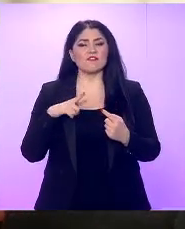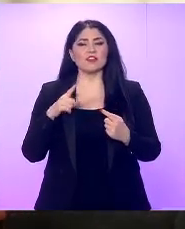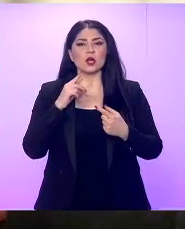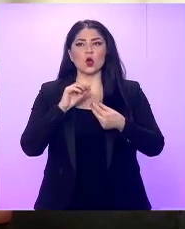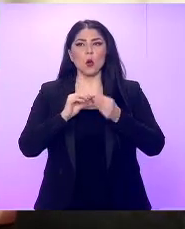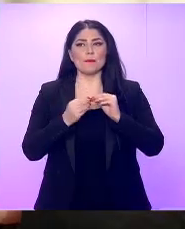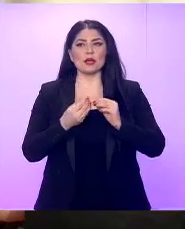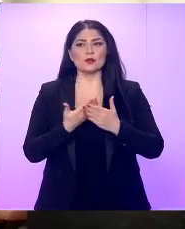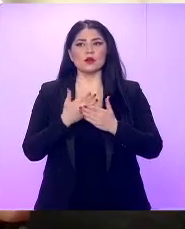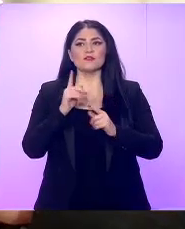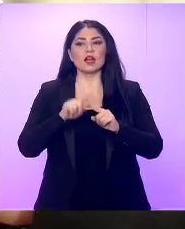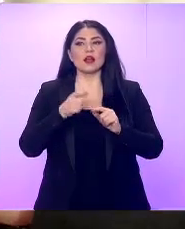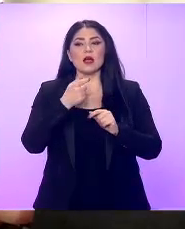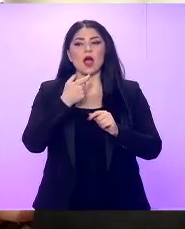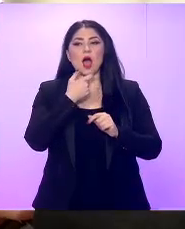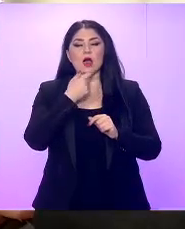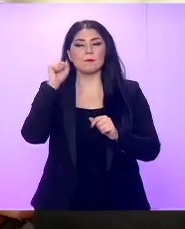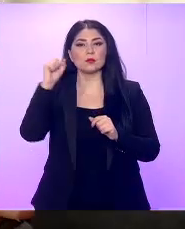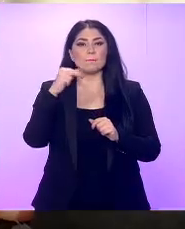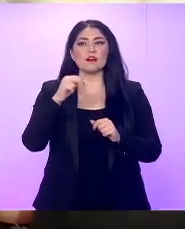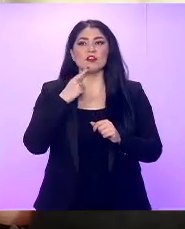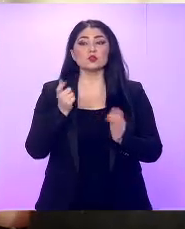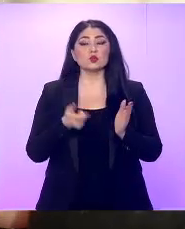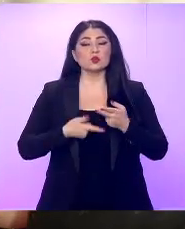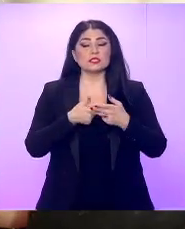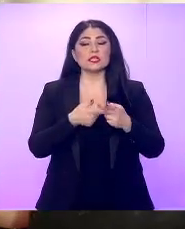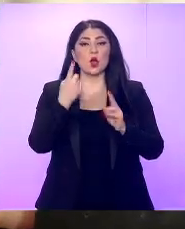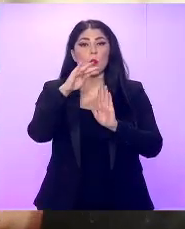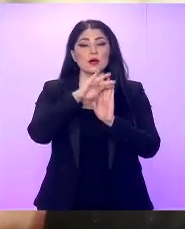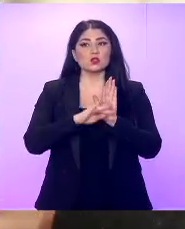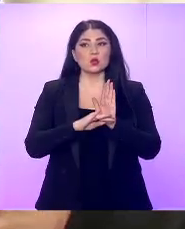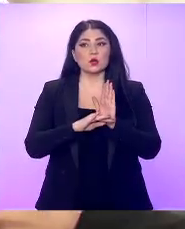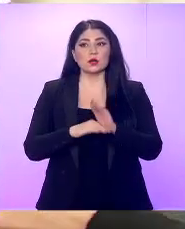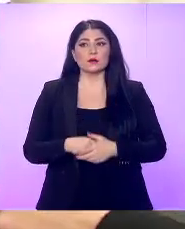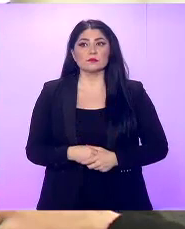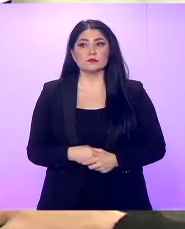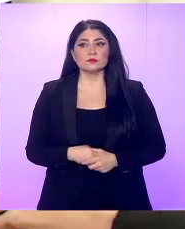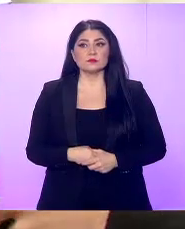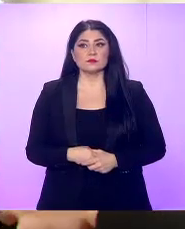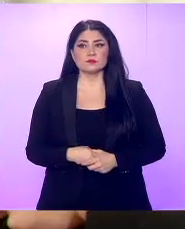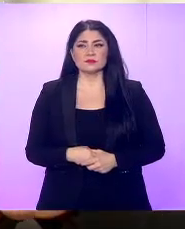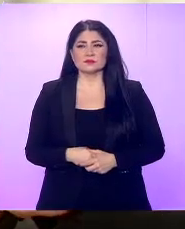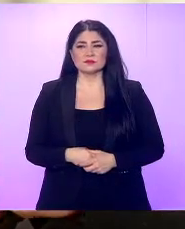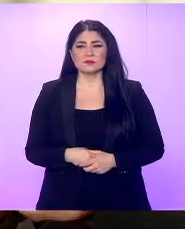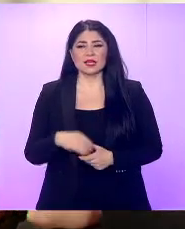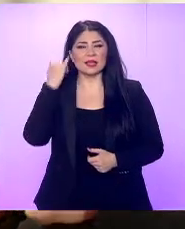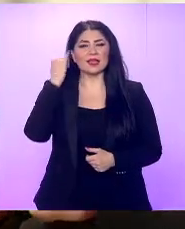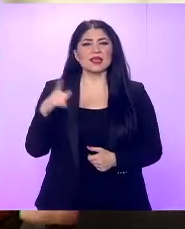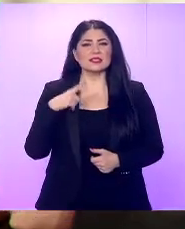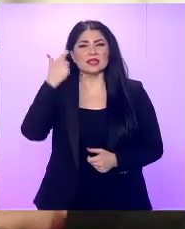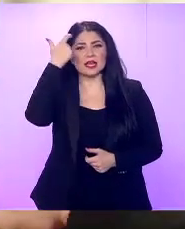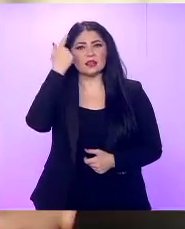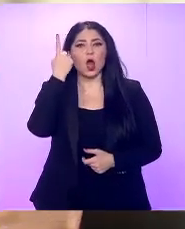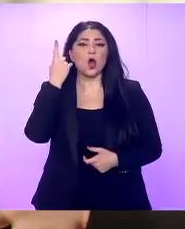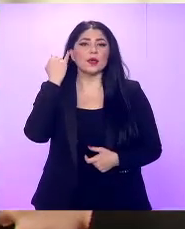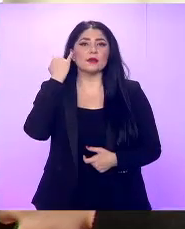pentru Partidul Național Liberal să susțină o măsură care va crește veniturile doar în sectorul bugetar. Spre imposibil. De aceea ideea este să ne gândim